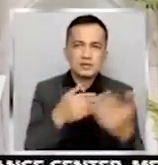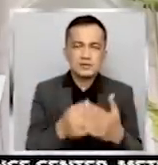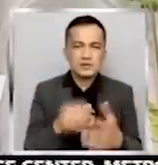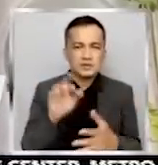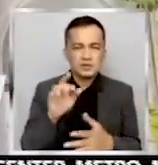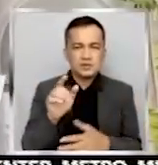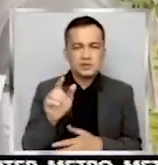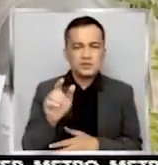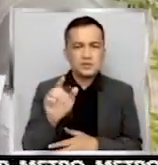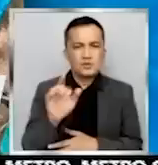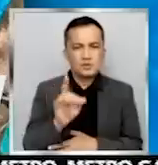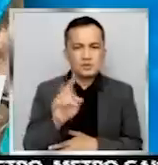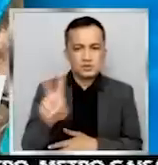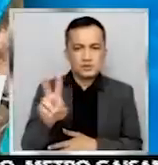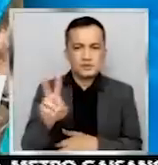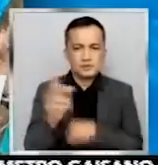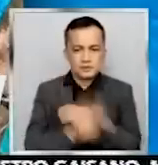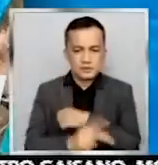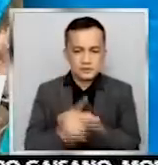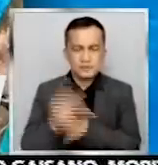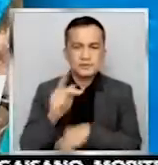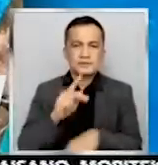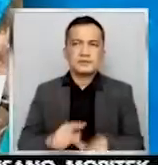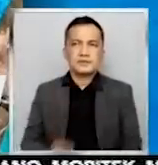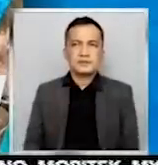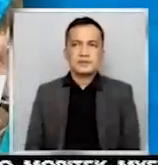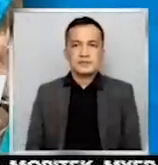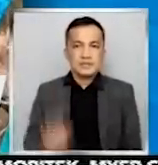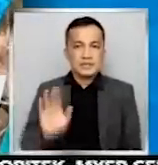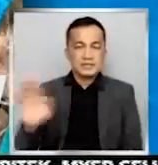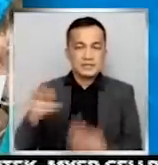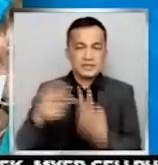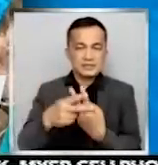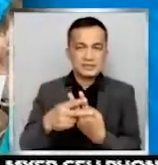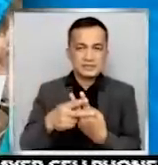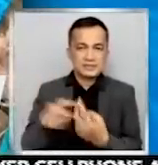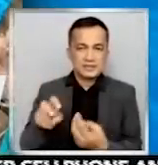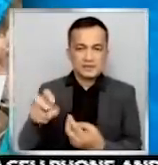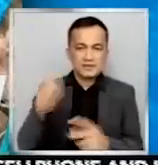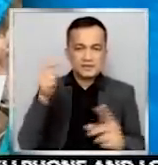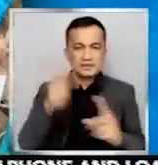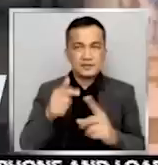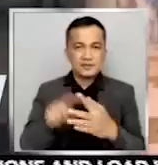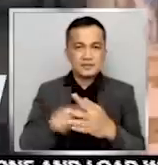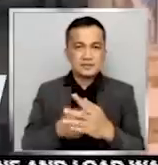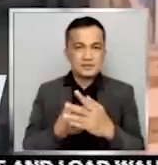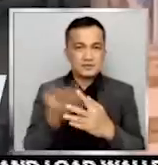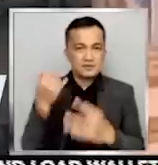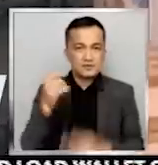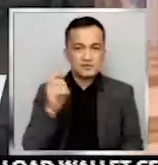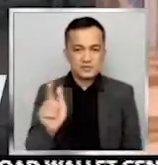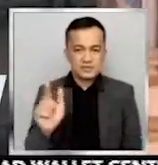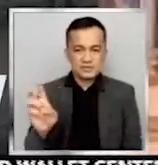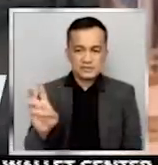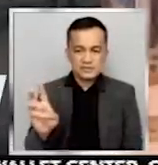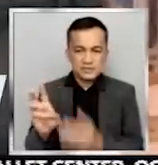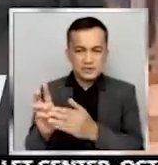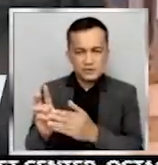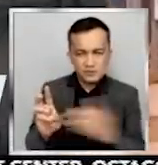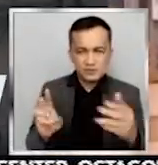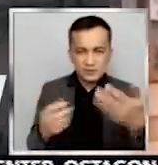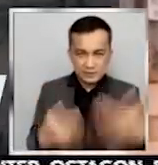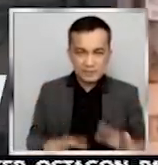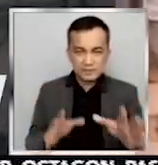82 probinsya sa bansa. Ang kanyang hashtag Travel Goals sinimula noong 2016 at natapos nito lang